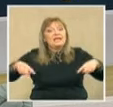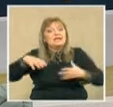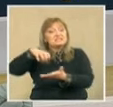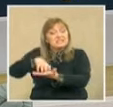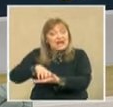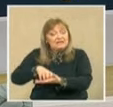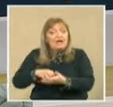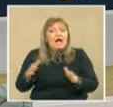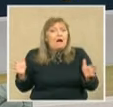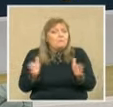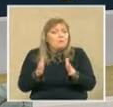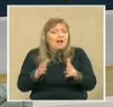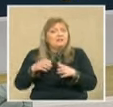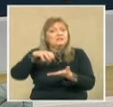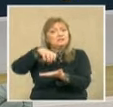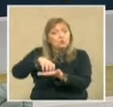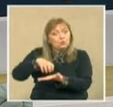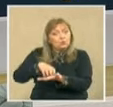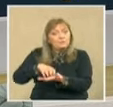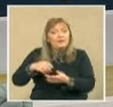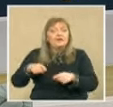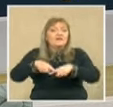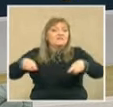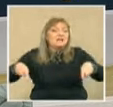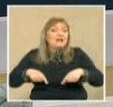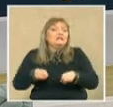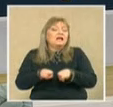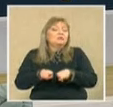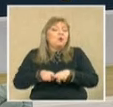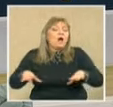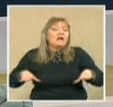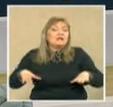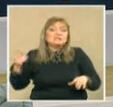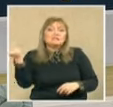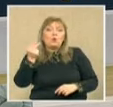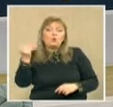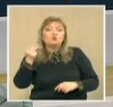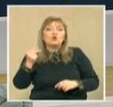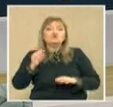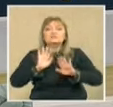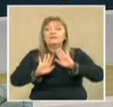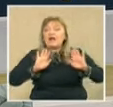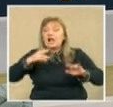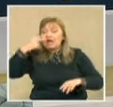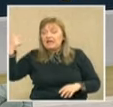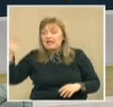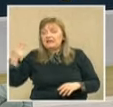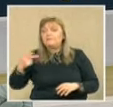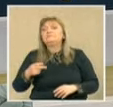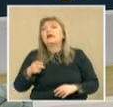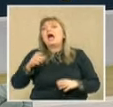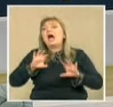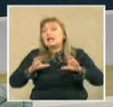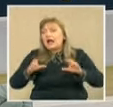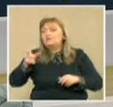събития, солистите, камерните групи в зали, като Градската художествена галерия. Много добре си партнираме и с Радио Варна, концертното студио,